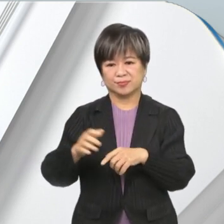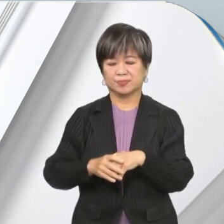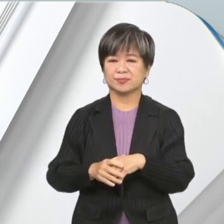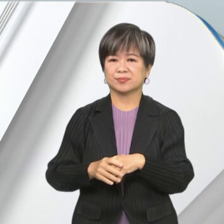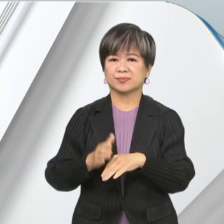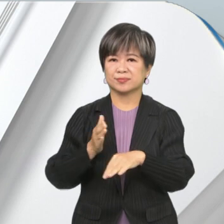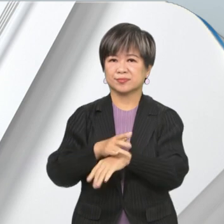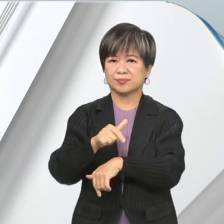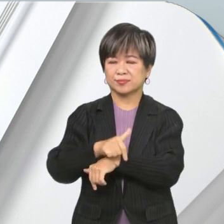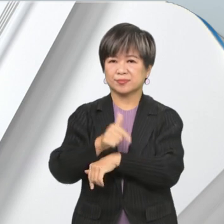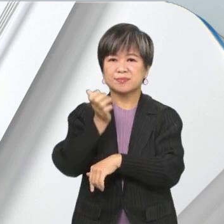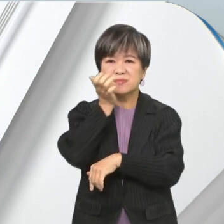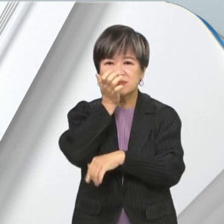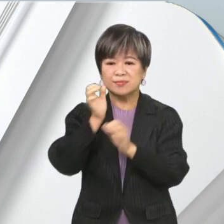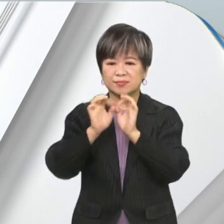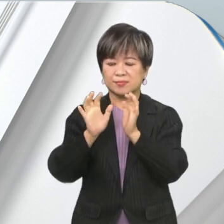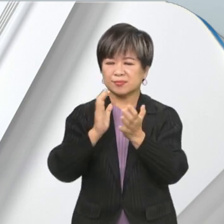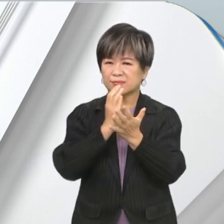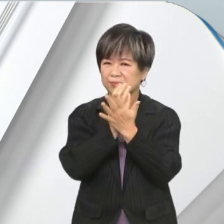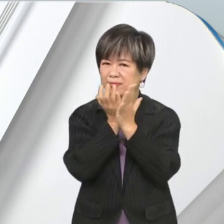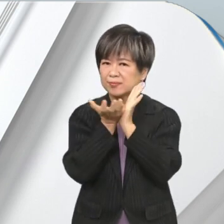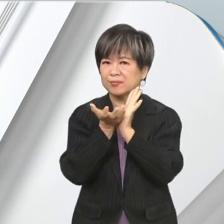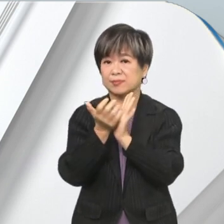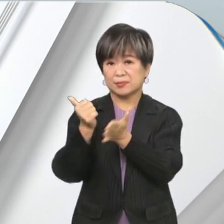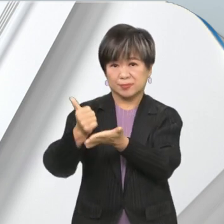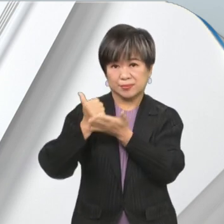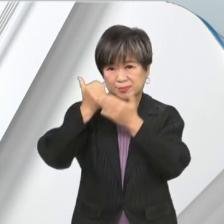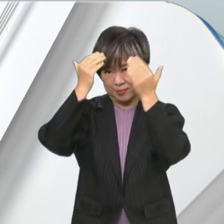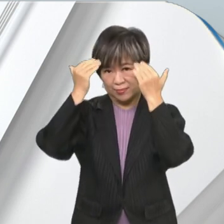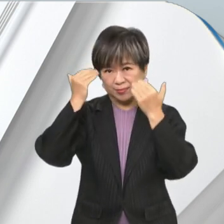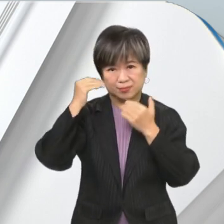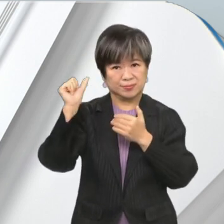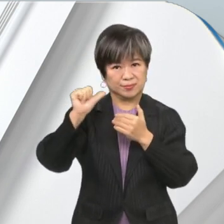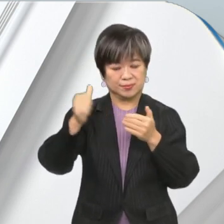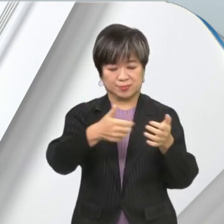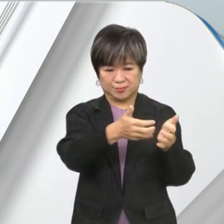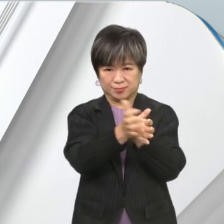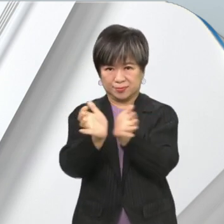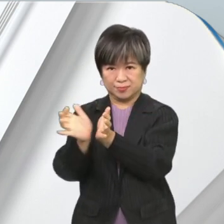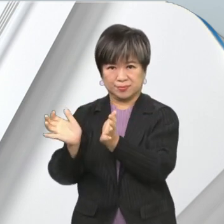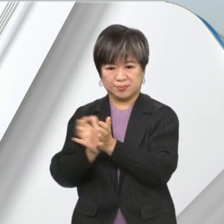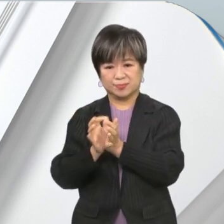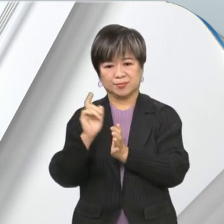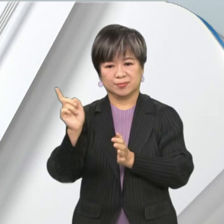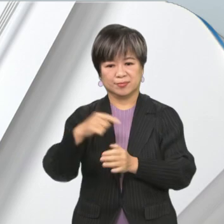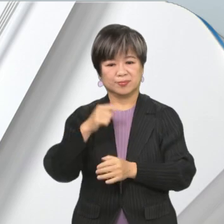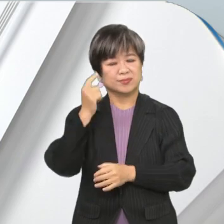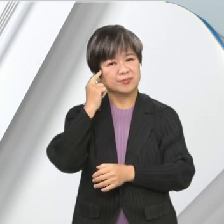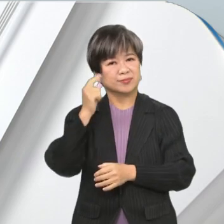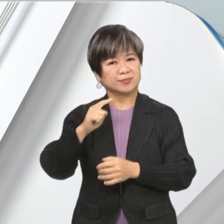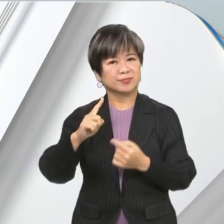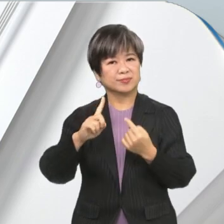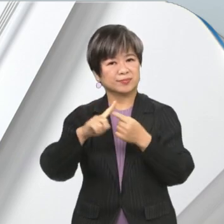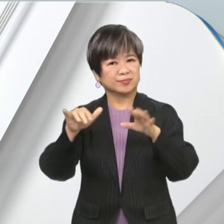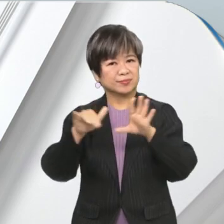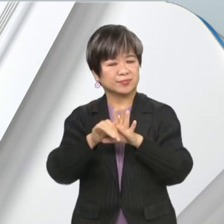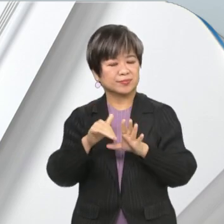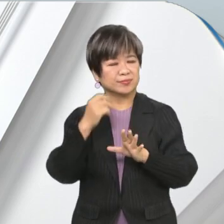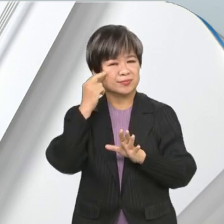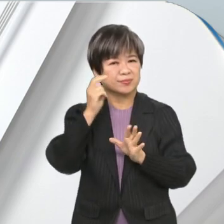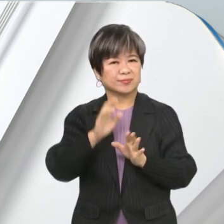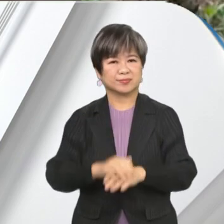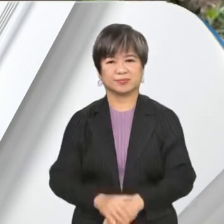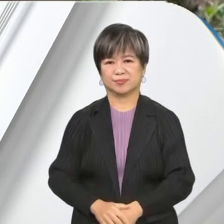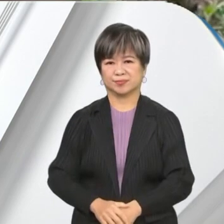风行。台湾千里葡萄协会邀请韩国五届葡萄组织来感受下种三年投入界人文风